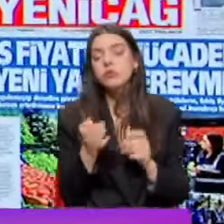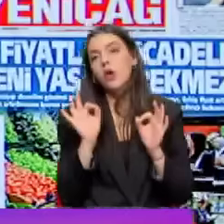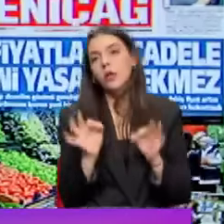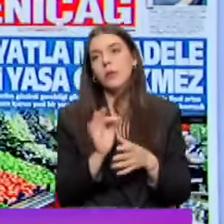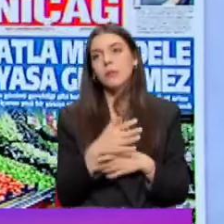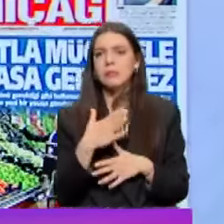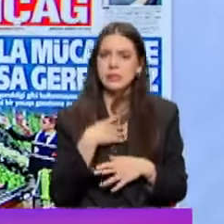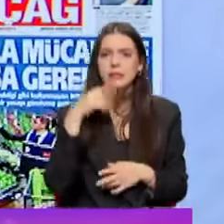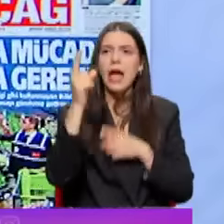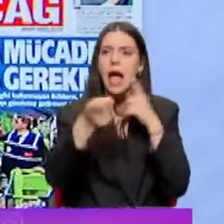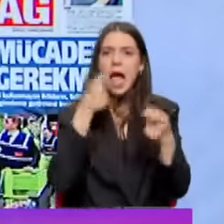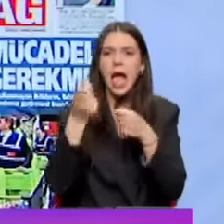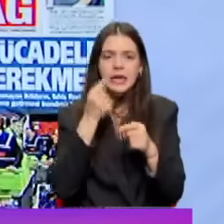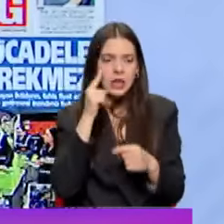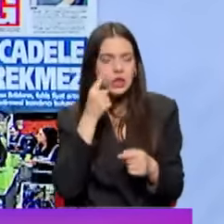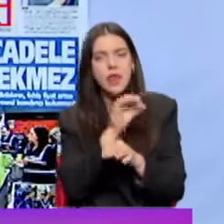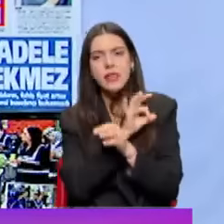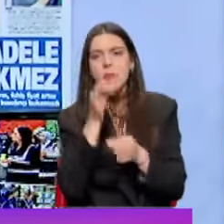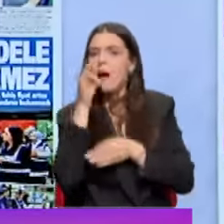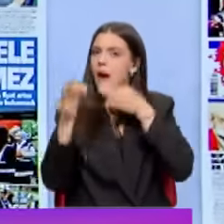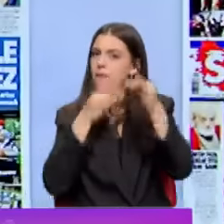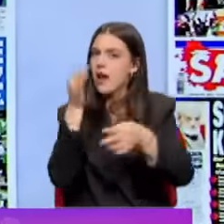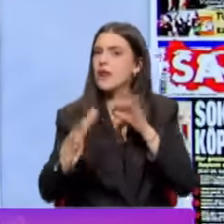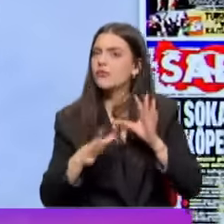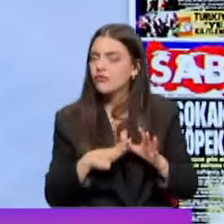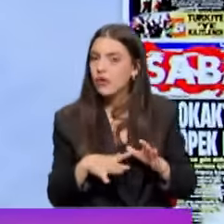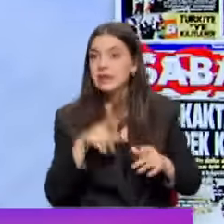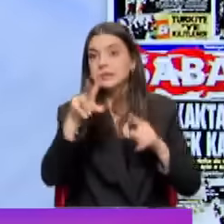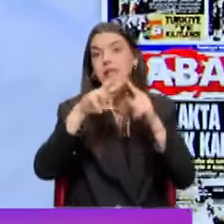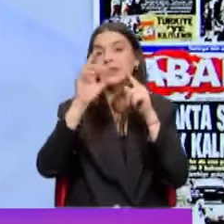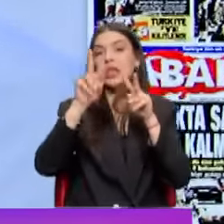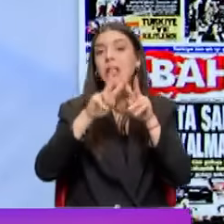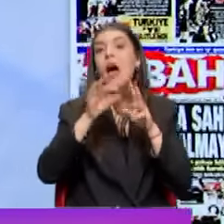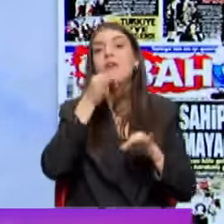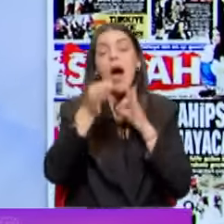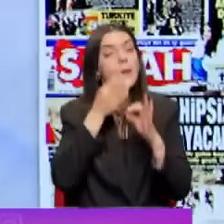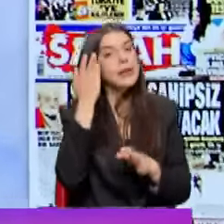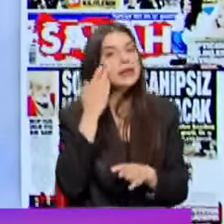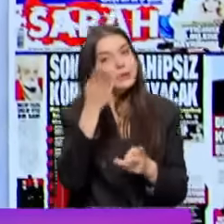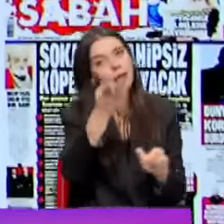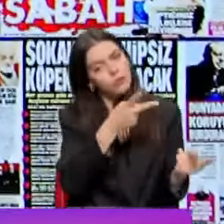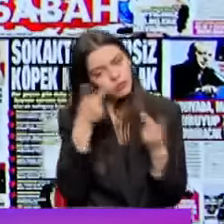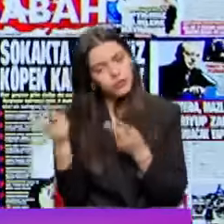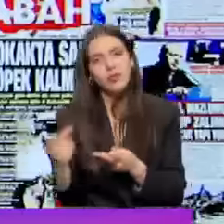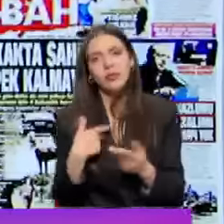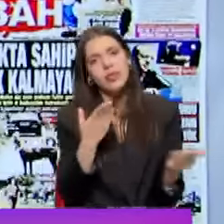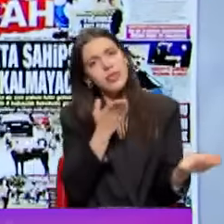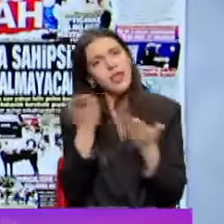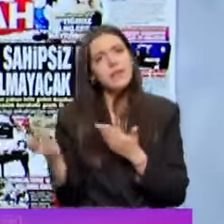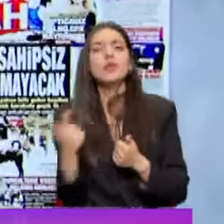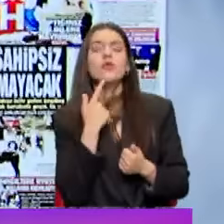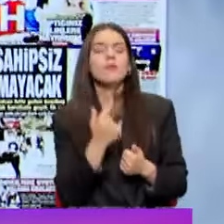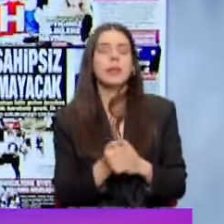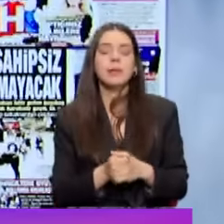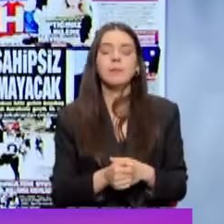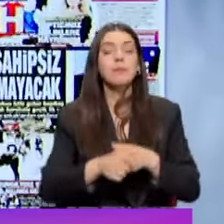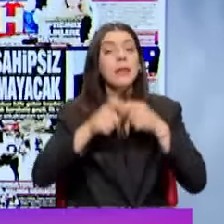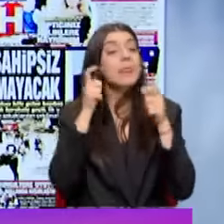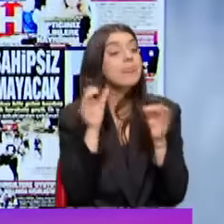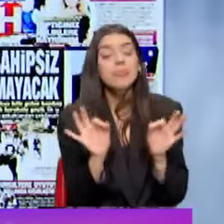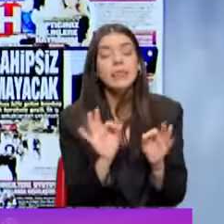niteliğinde haberlerimiz var aslında bu konuyla ilgili sizi Now haber izlemeye davet ediyorum beyefendi nereye böyle emekli